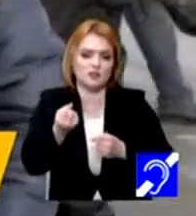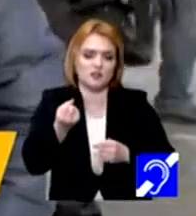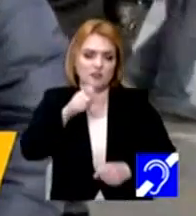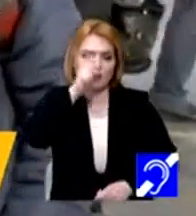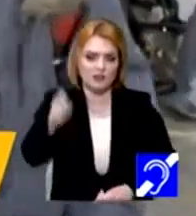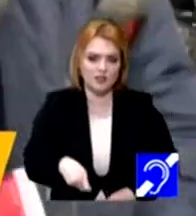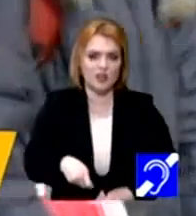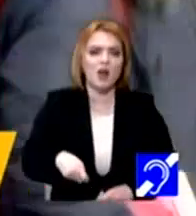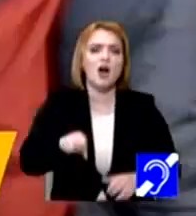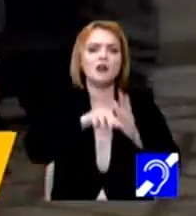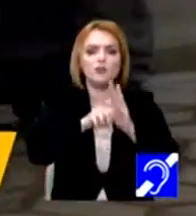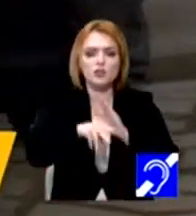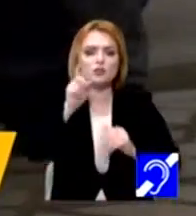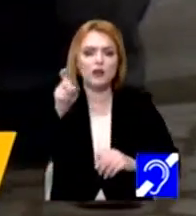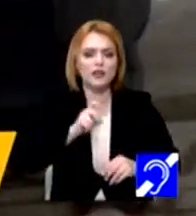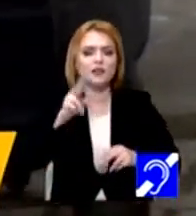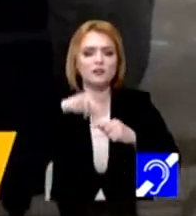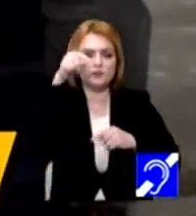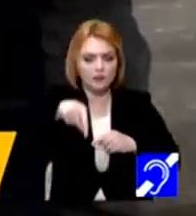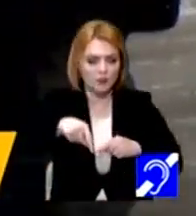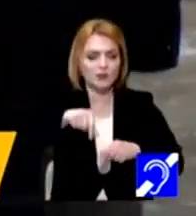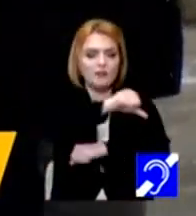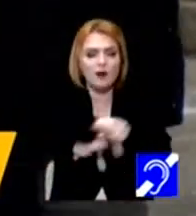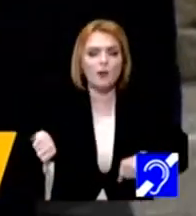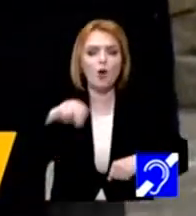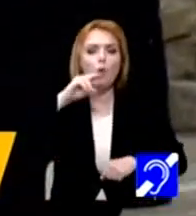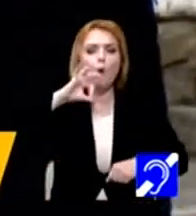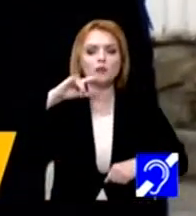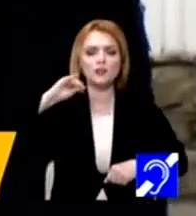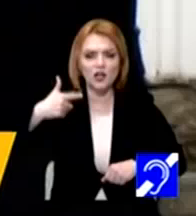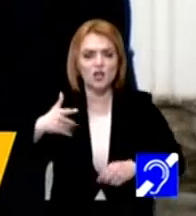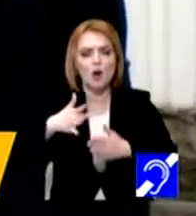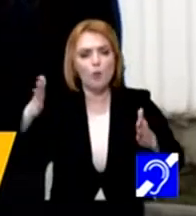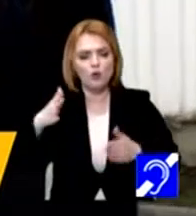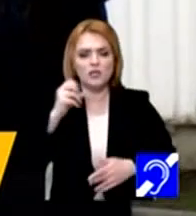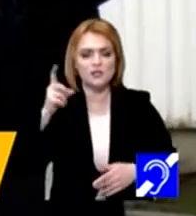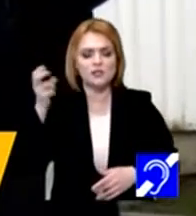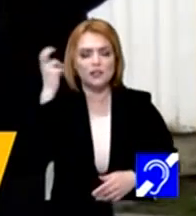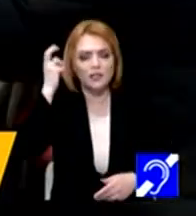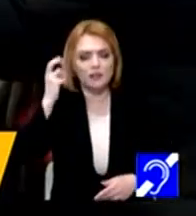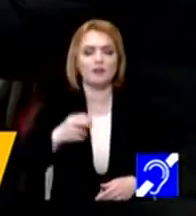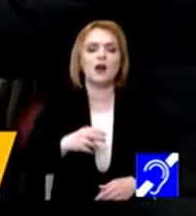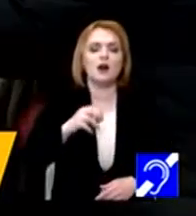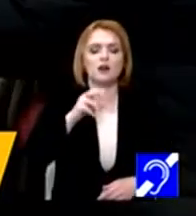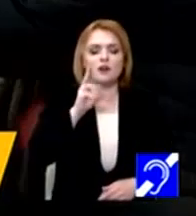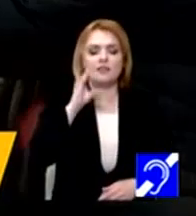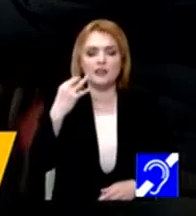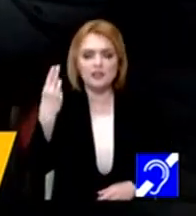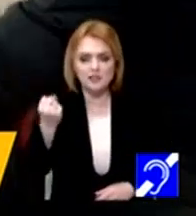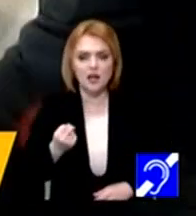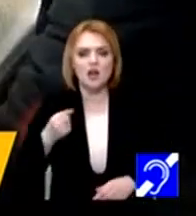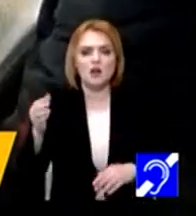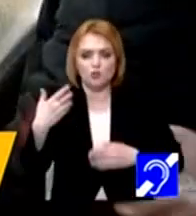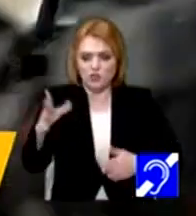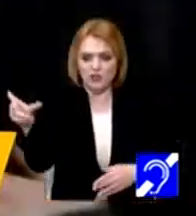care tranzitează Republica Moldova prin Vama Otaci vin preponderent din Kiev, Harkov, Vinița și Hmelnițk. După 2 săptămâni